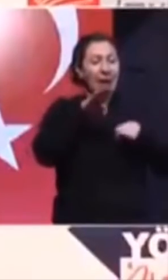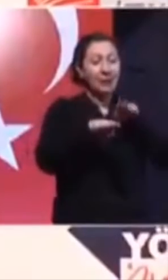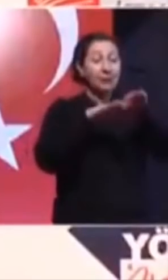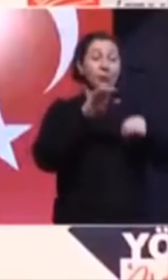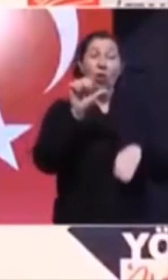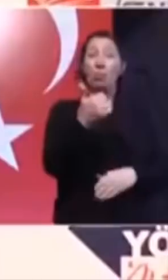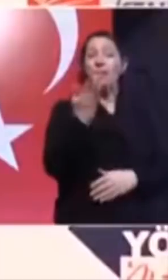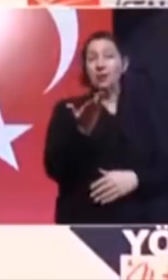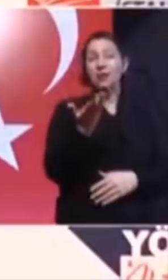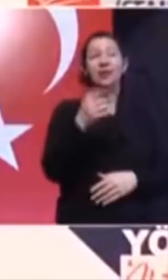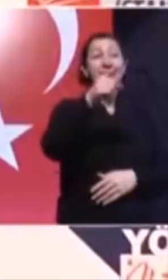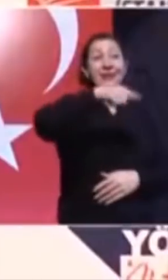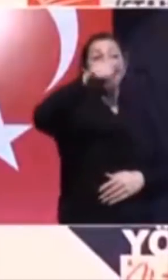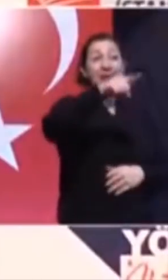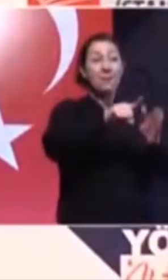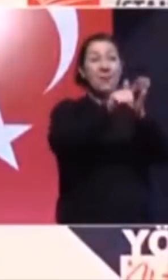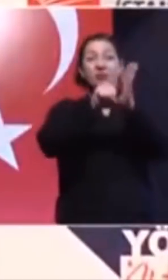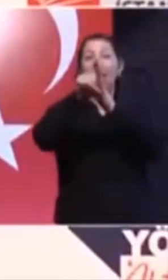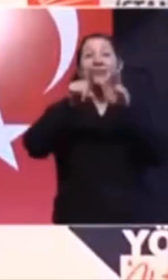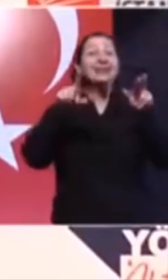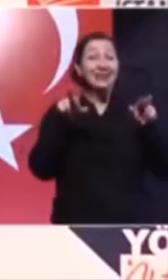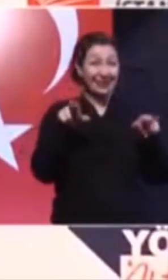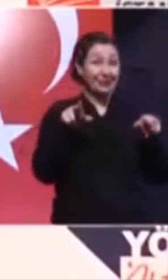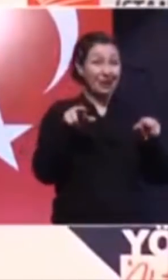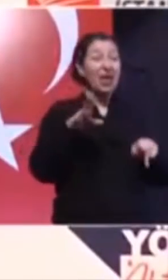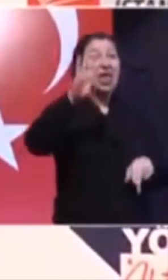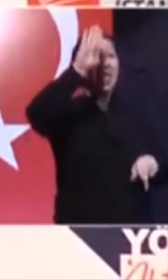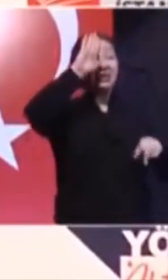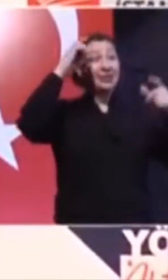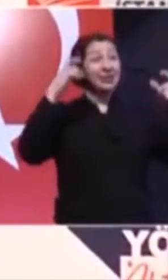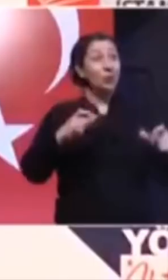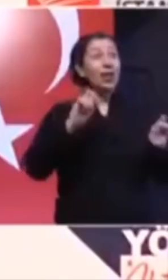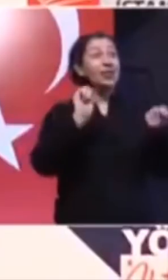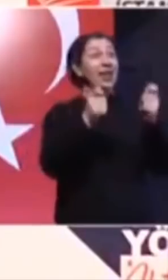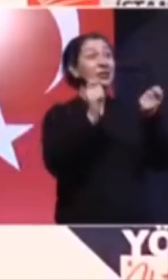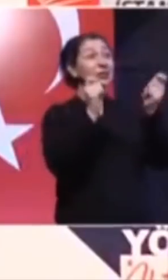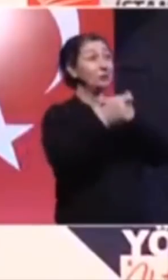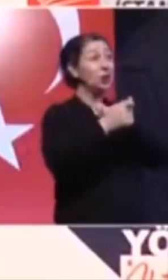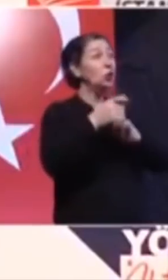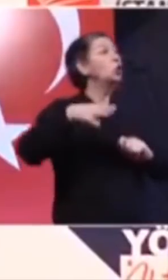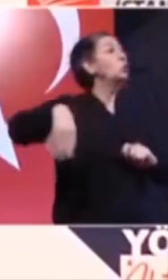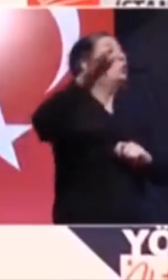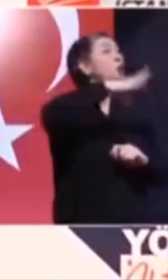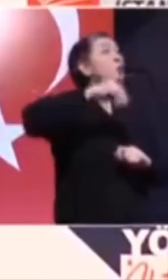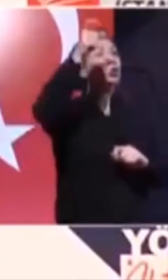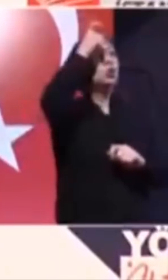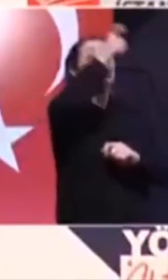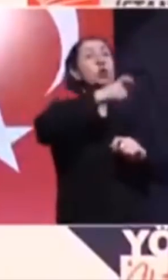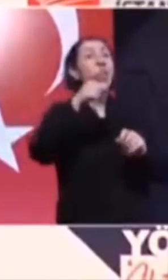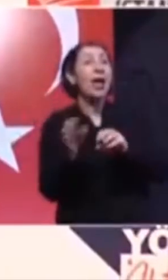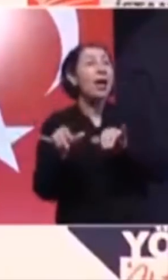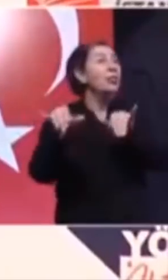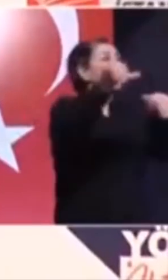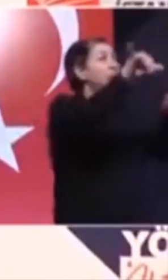elzemdir. Sizin başardığınız gibi İstanbul'daki değişimi Türkiye'ye taşımak